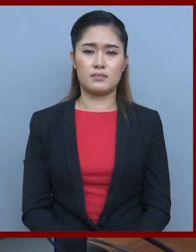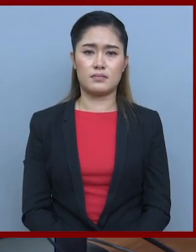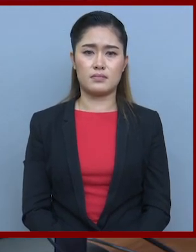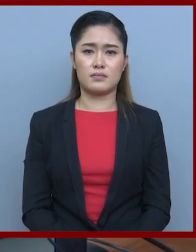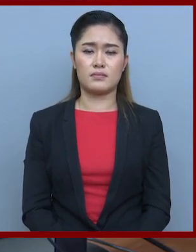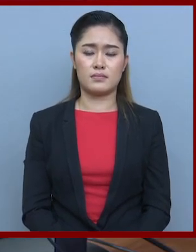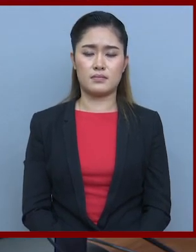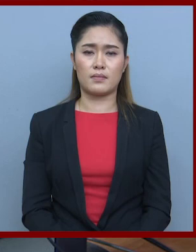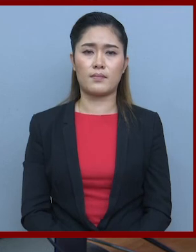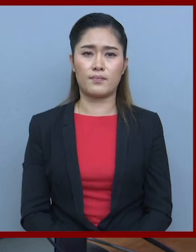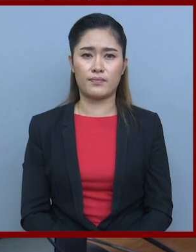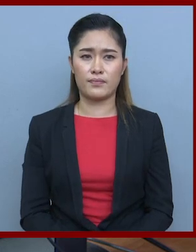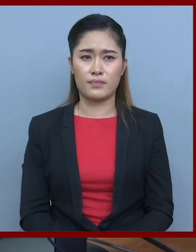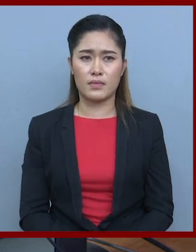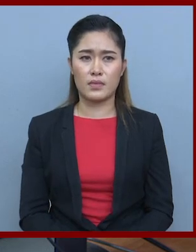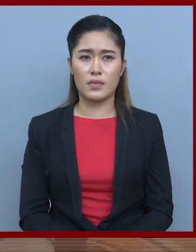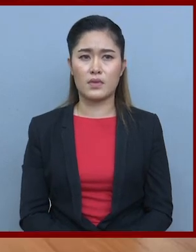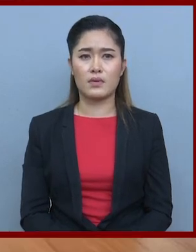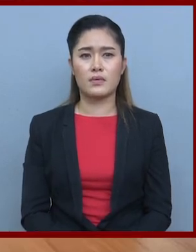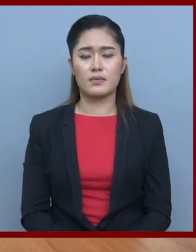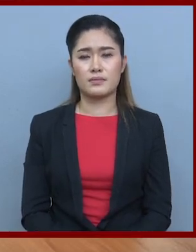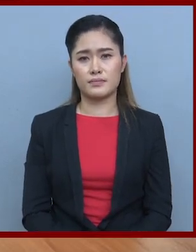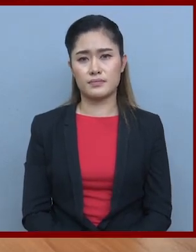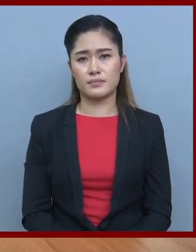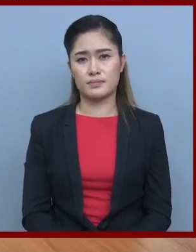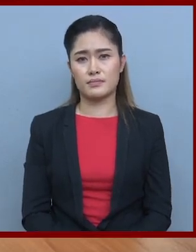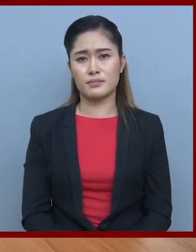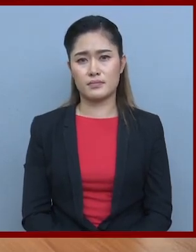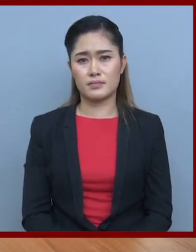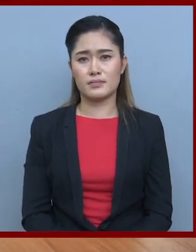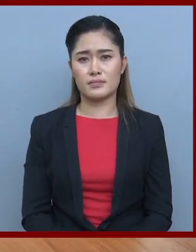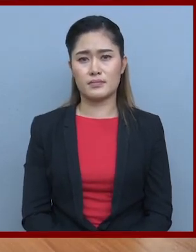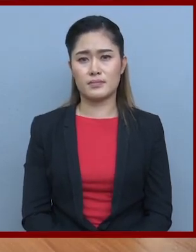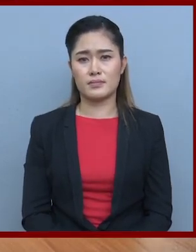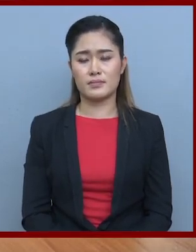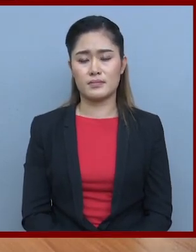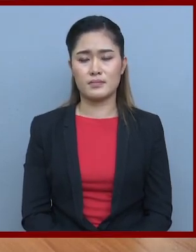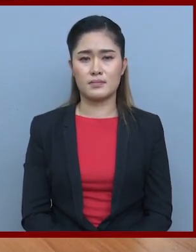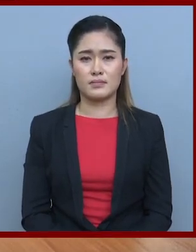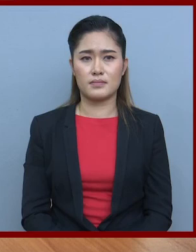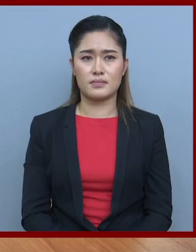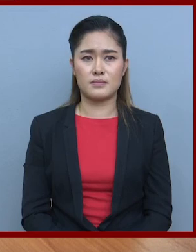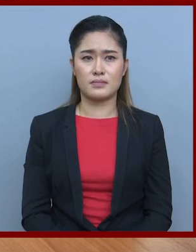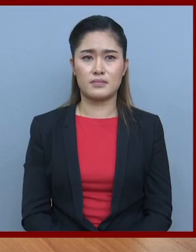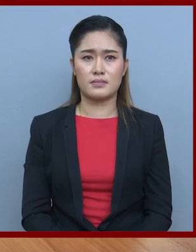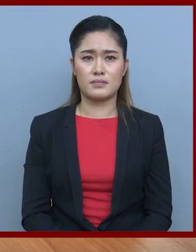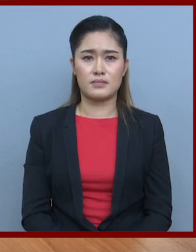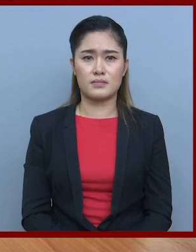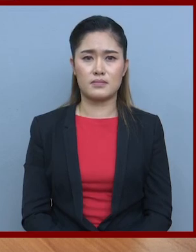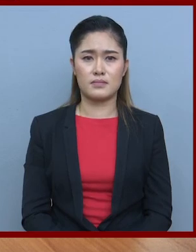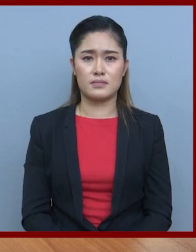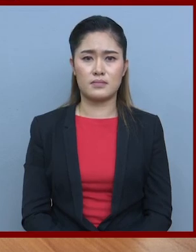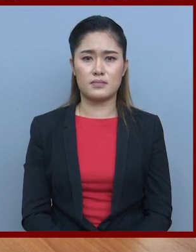3 4 5 6 7 8